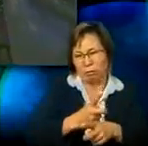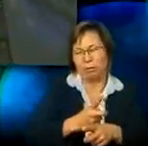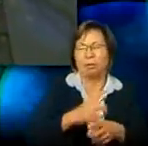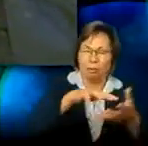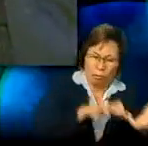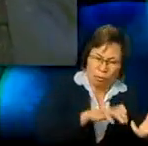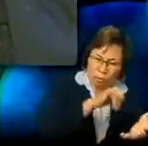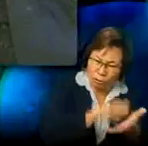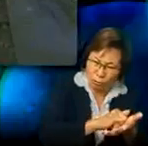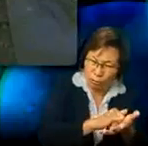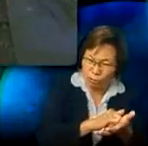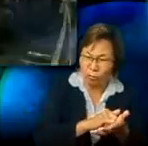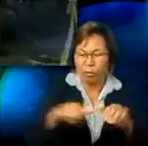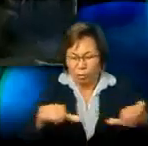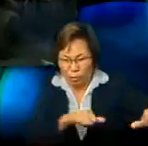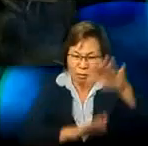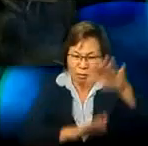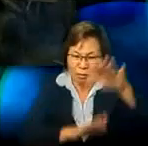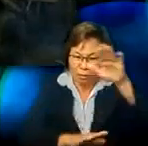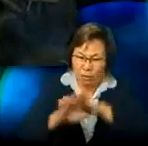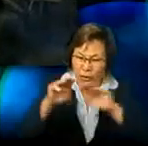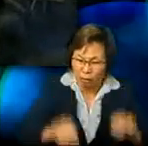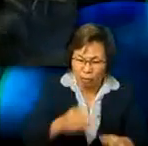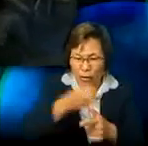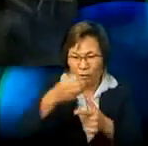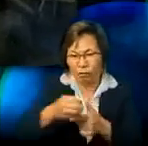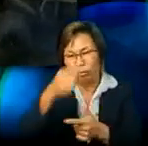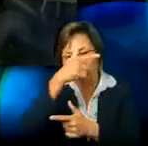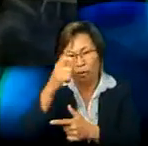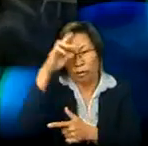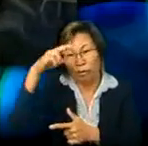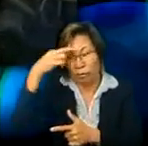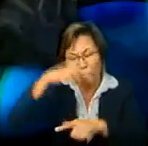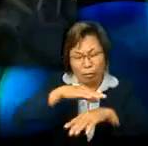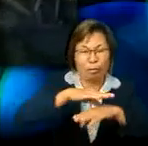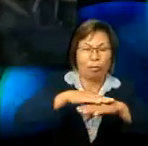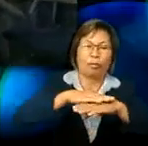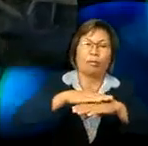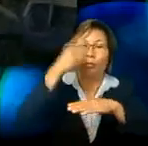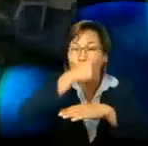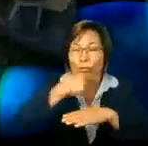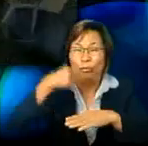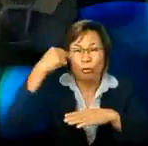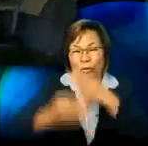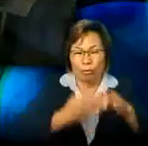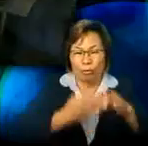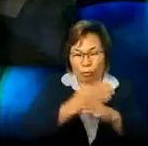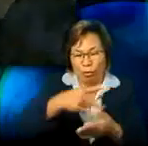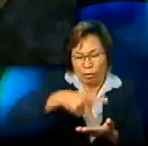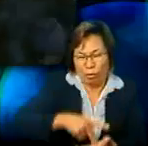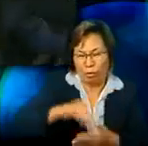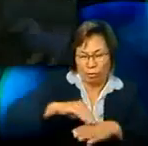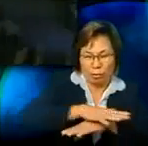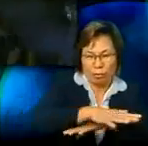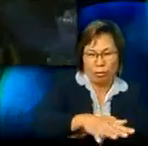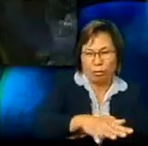kiralah sama ada bencana itu disebabkan oleh perbuatan tangan manusia maupun kerana faktor muka bumi itu sendiri. Kesannya